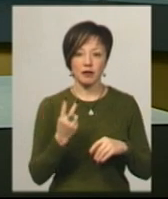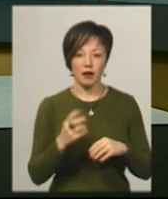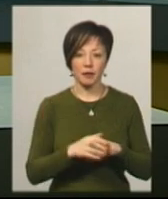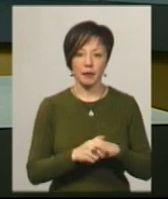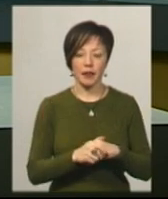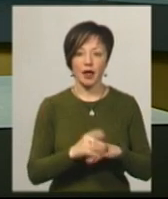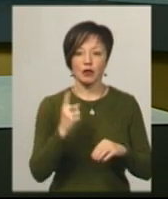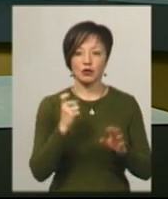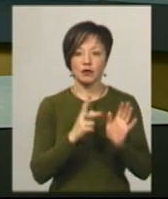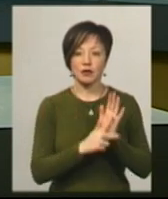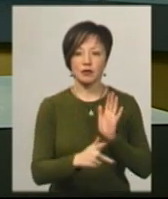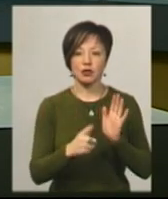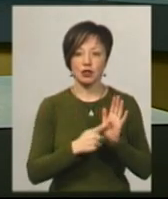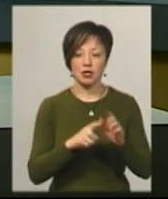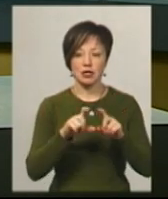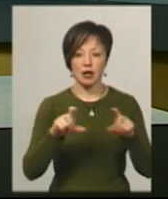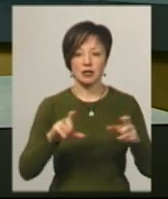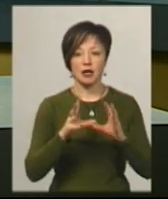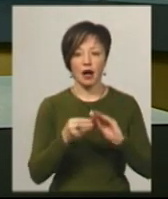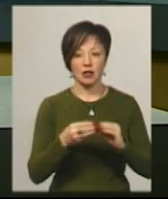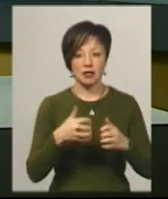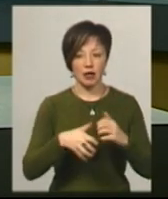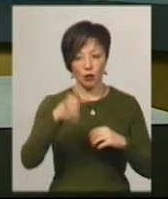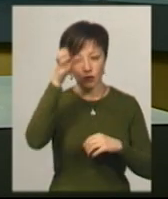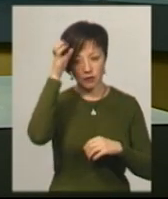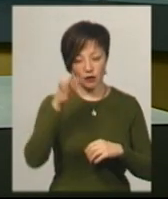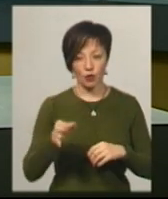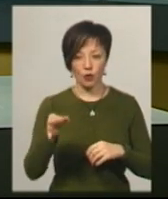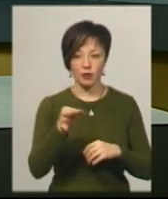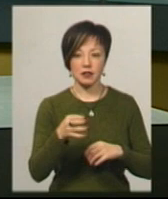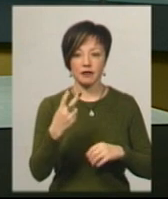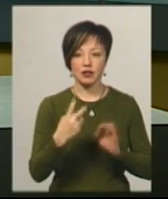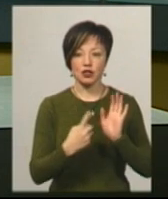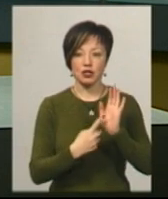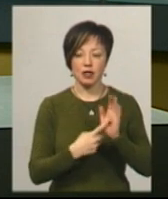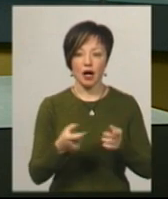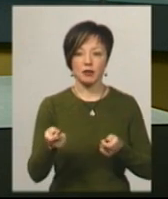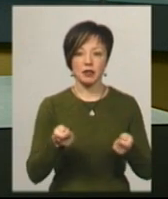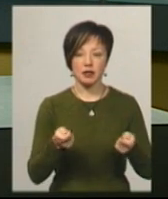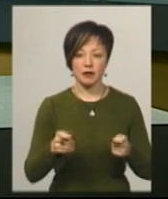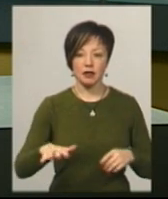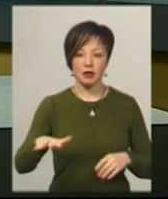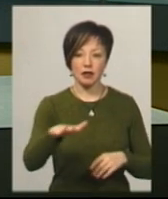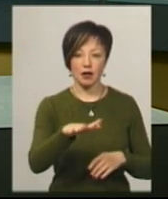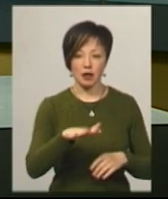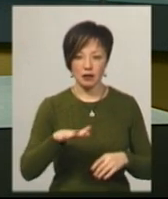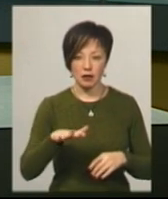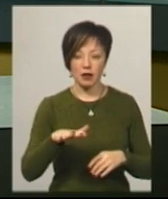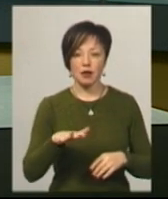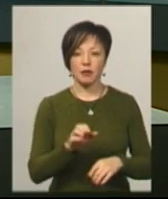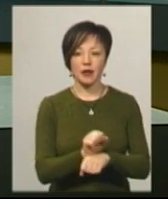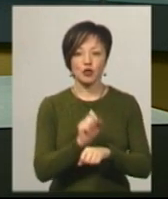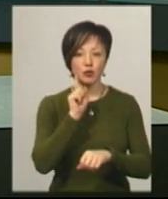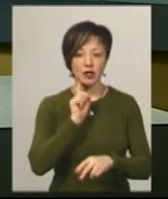Нагадаю, 186 закладів загальної середньої освіти Хмельниччини у 26 адміністративно-територіальних одиницях